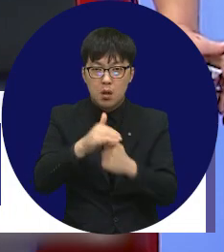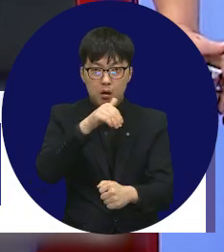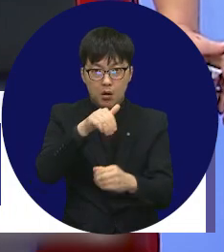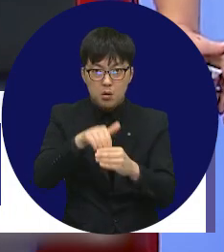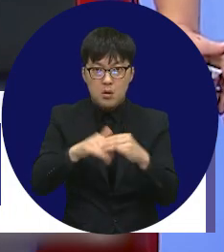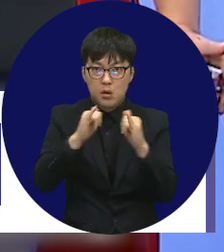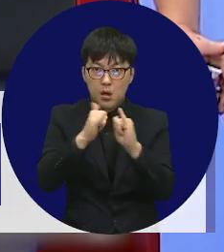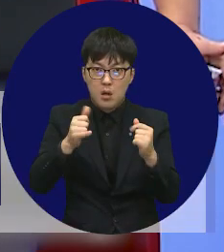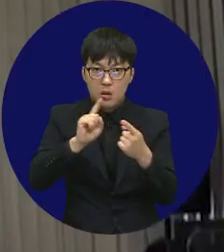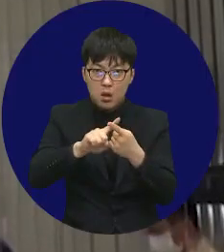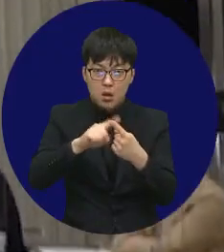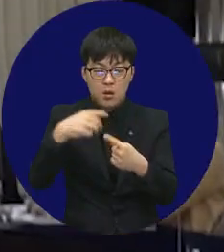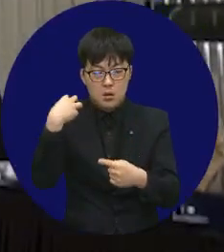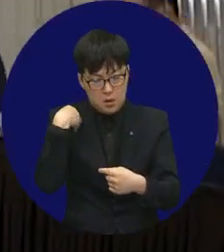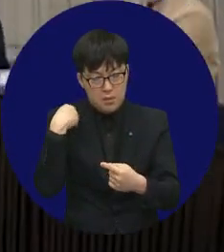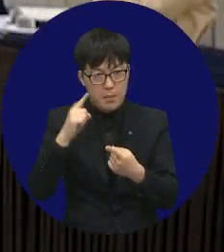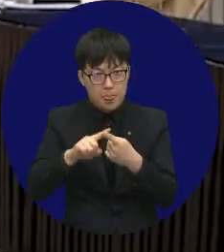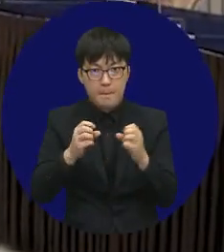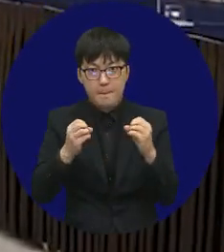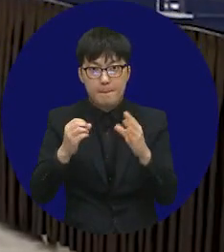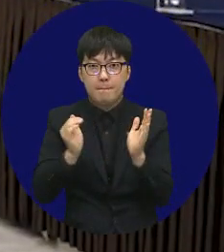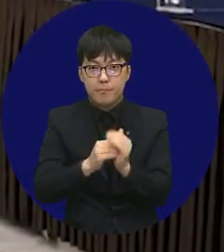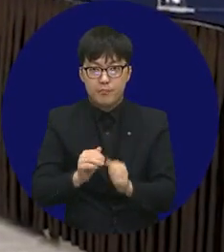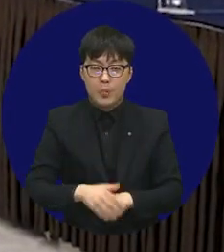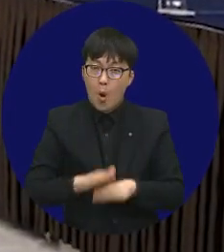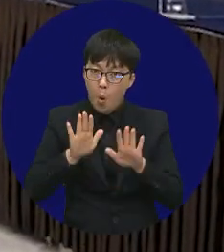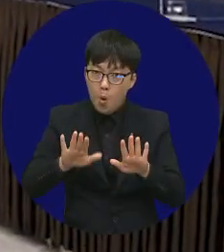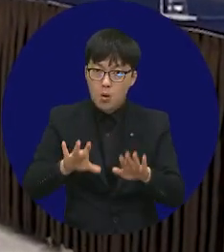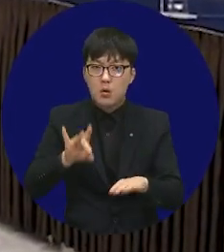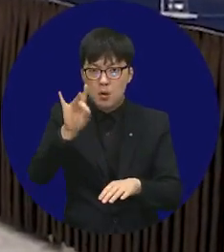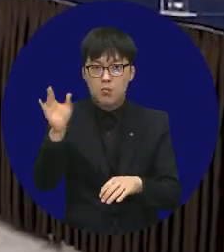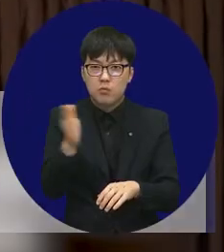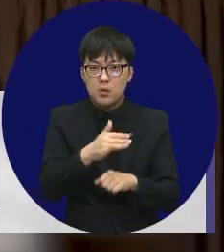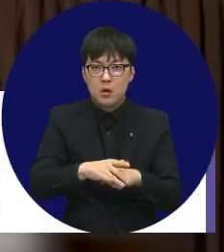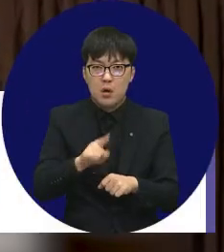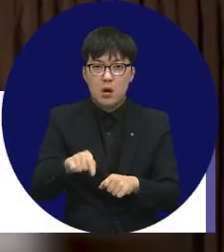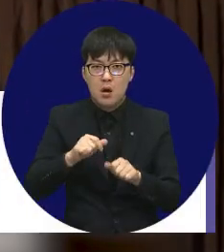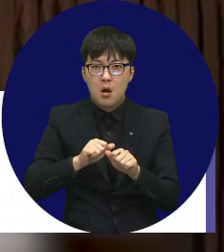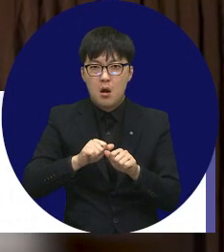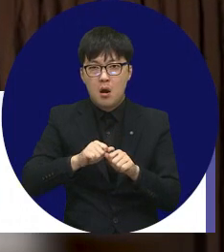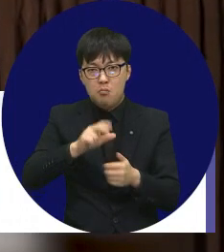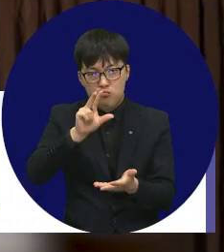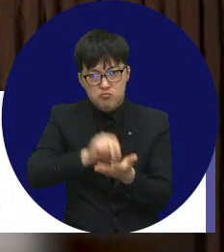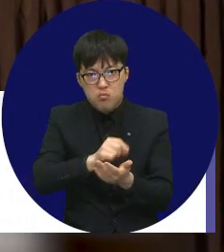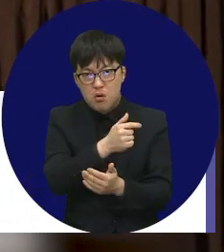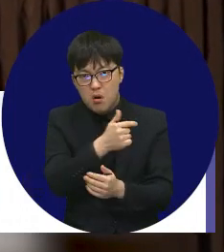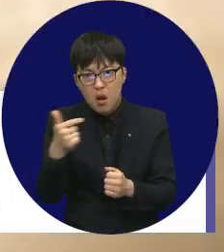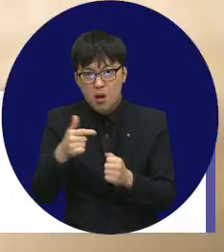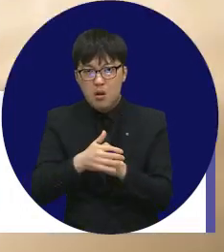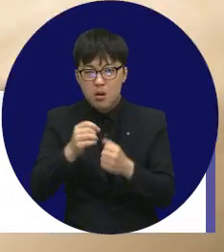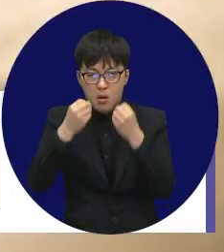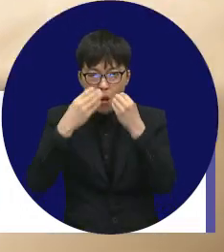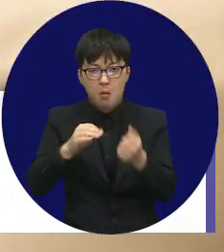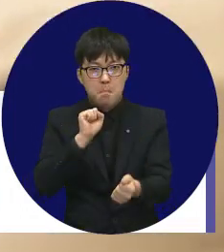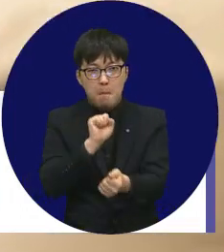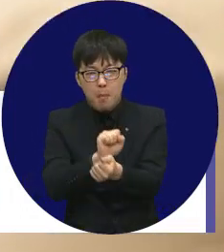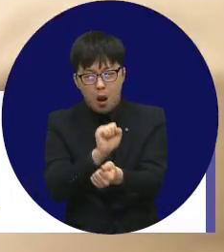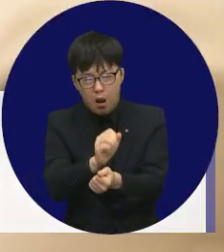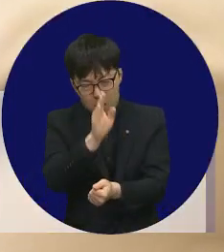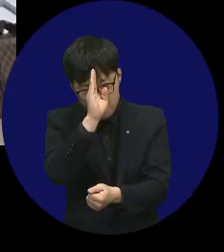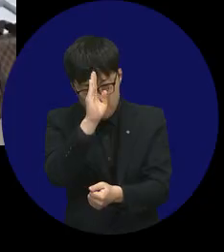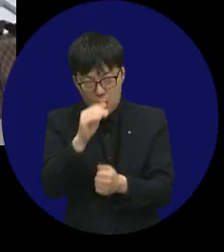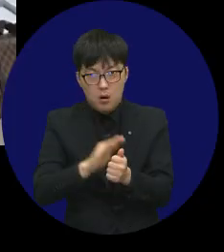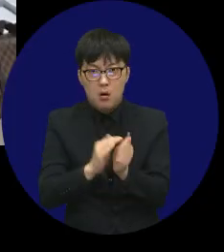시간도 가졌습니다. 그리고 올 초부터 전 세계적으로 문제가 된 새로운 감염병 환경에 대처하는 우리의